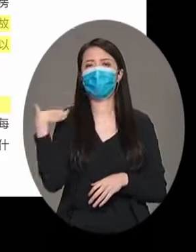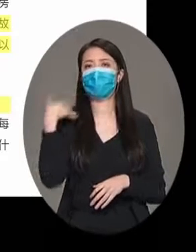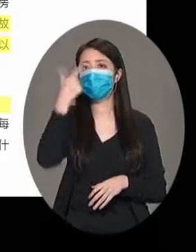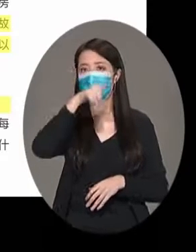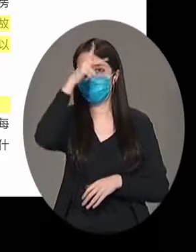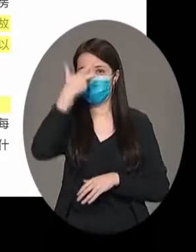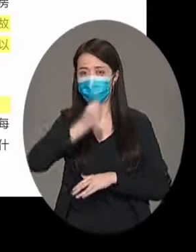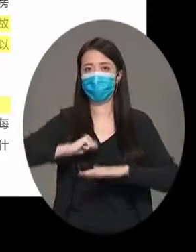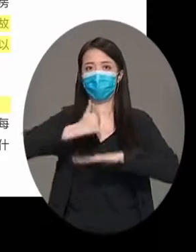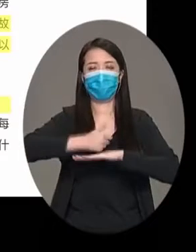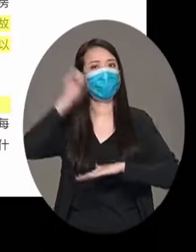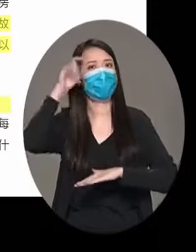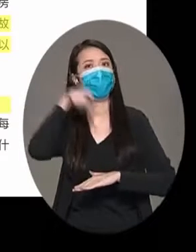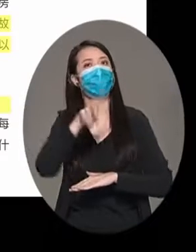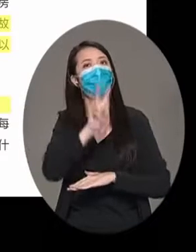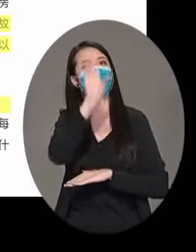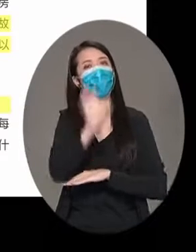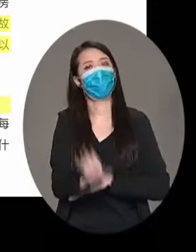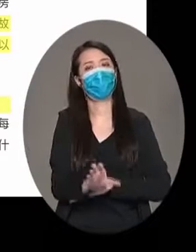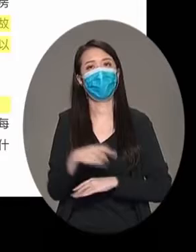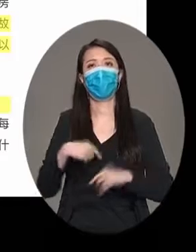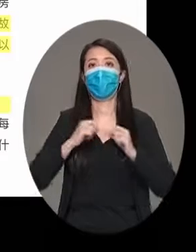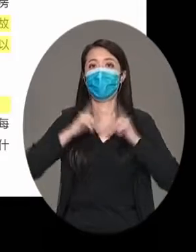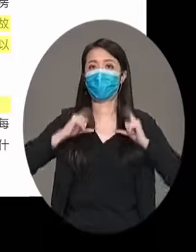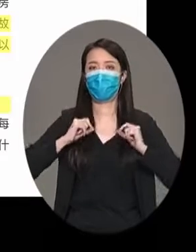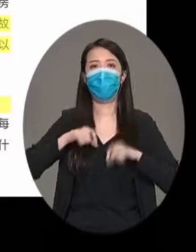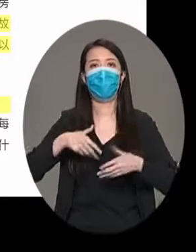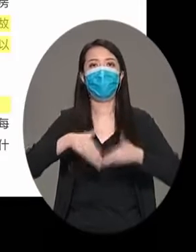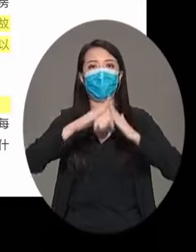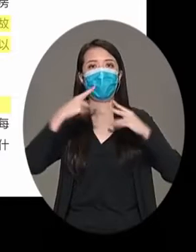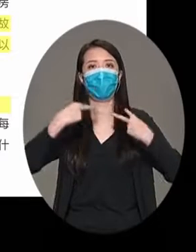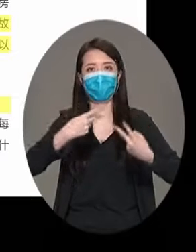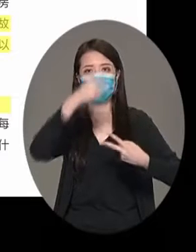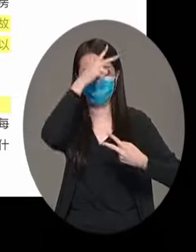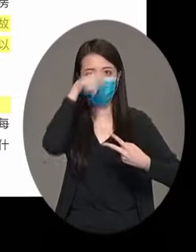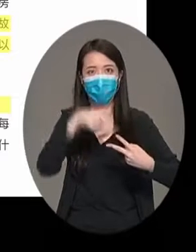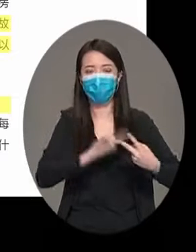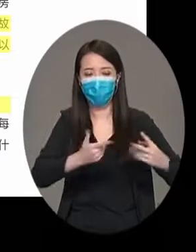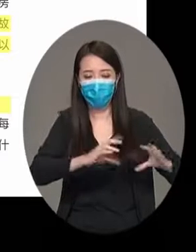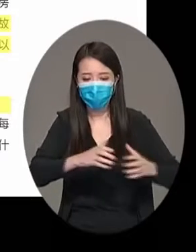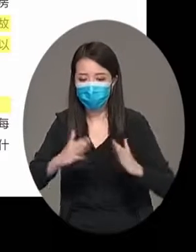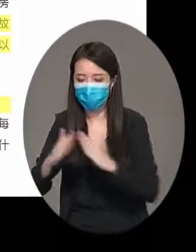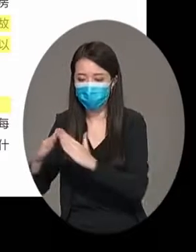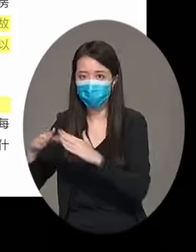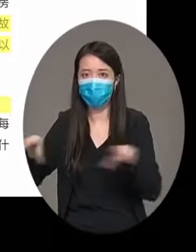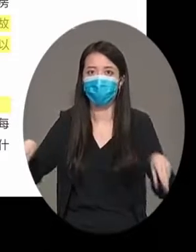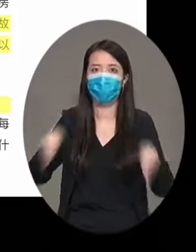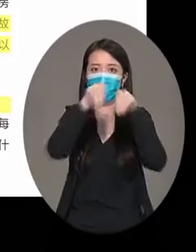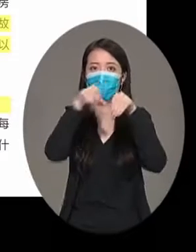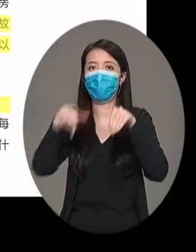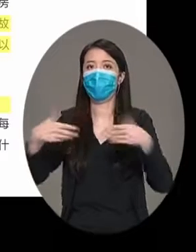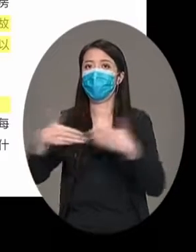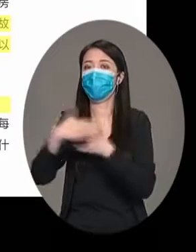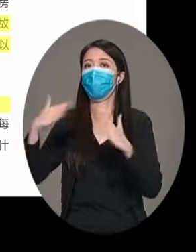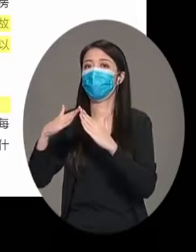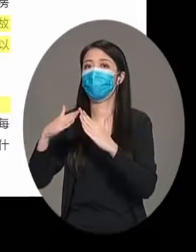都是會提出的，前特首曾蔭權就增設發展局，合併多個部門組成運輸及房屋局，但運房